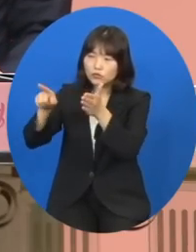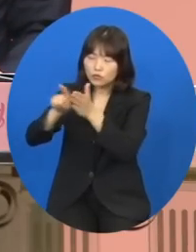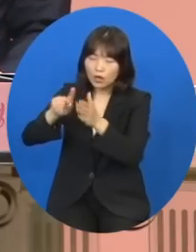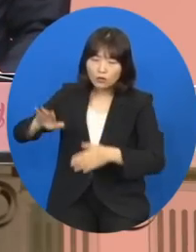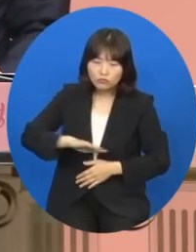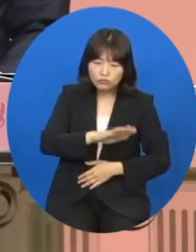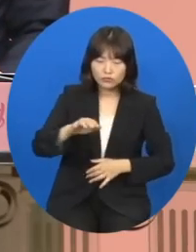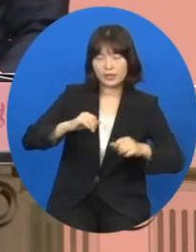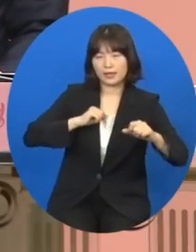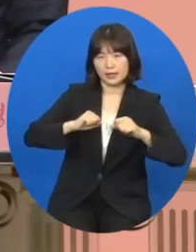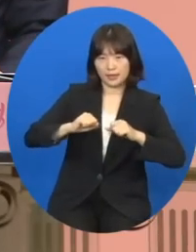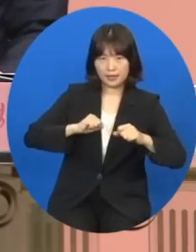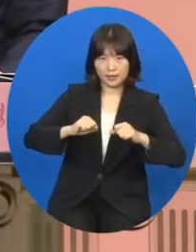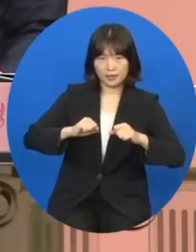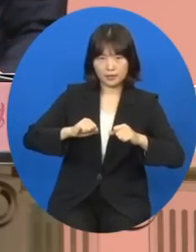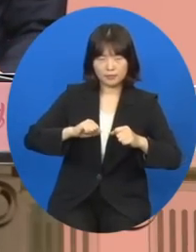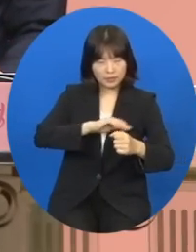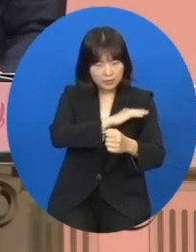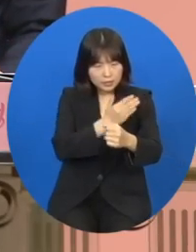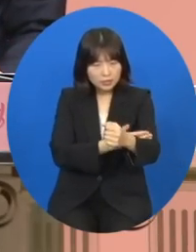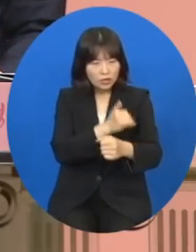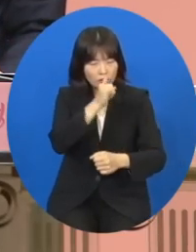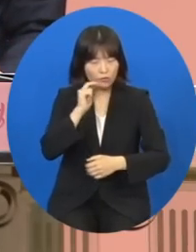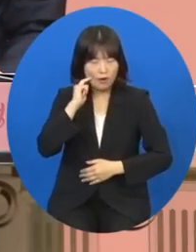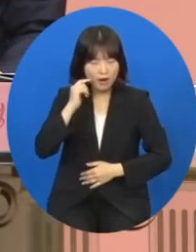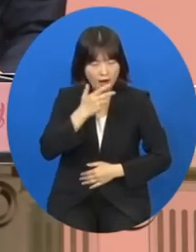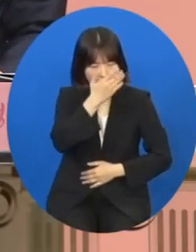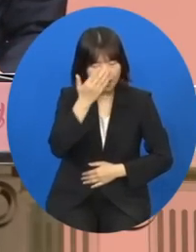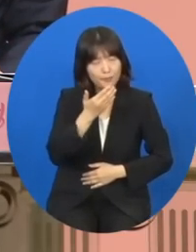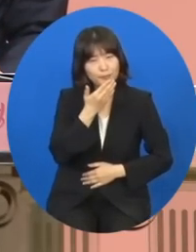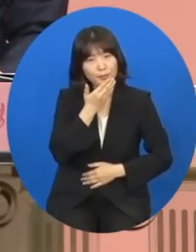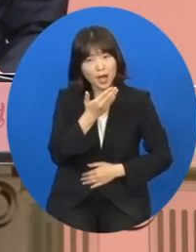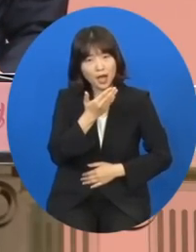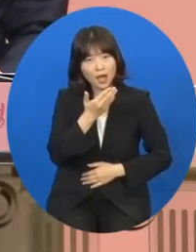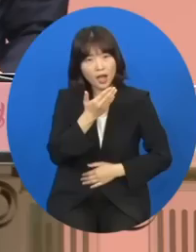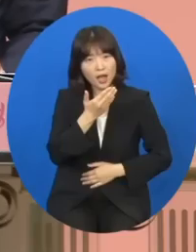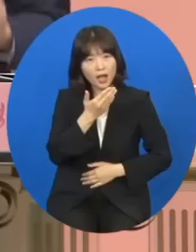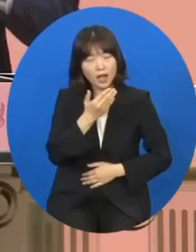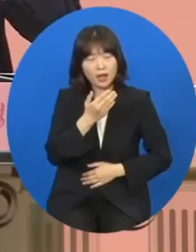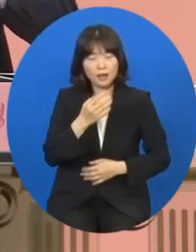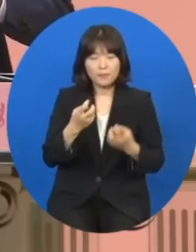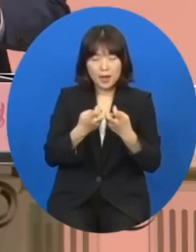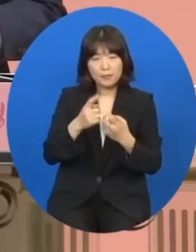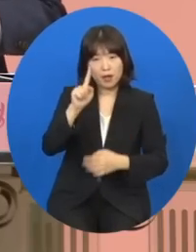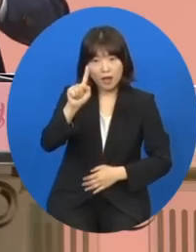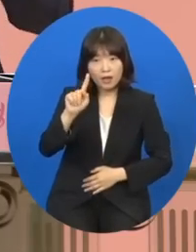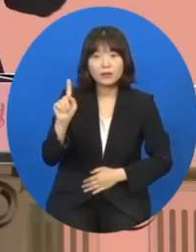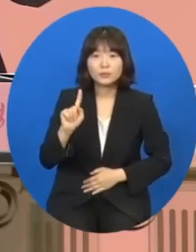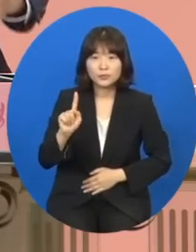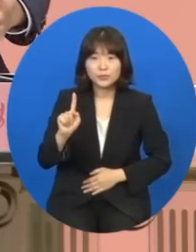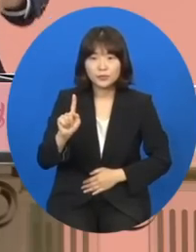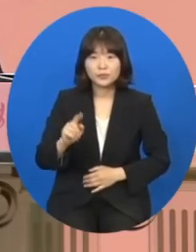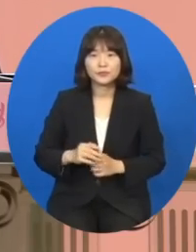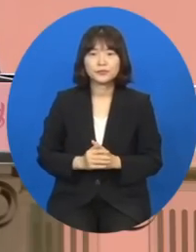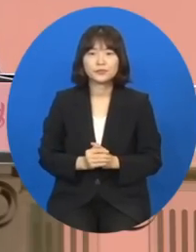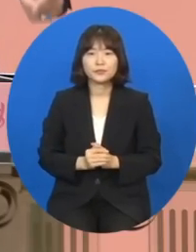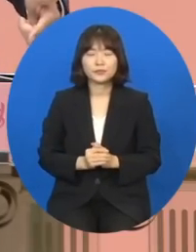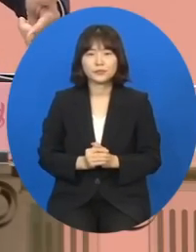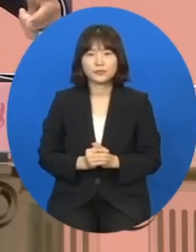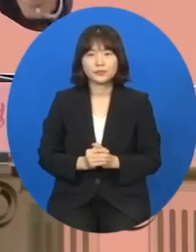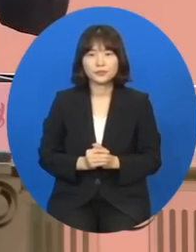행함이 능력이고 아름다울 수 있는 유일한 방법이 있습니다 odd 옵션